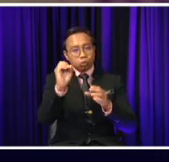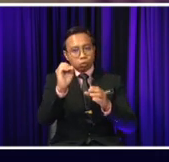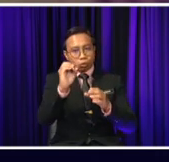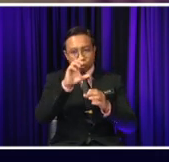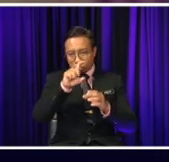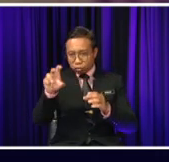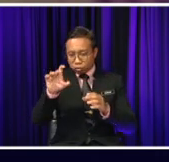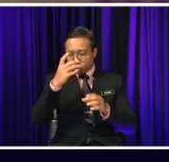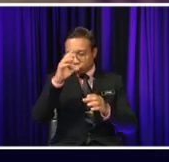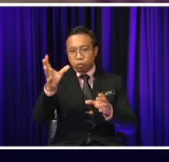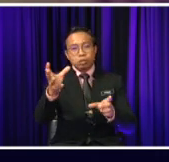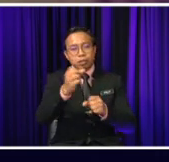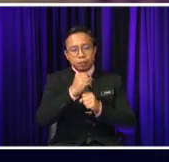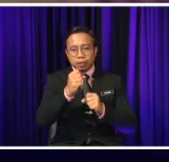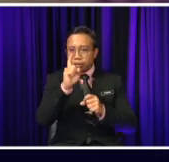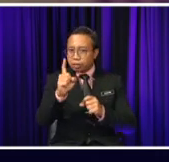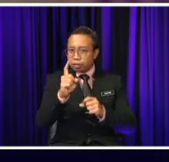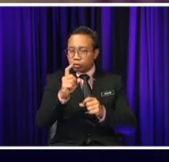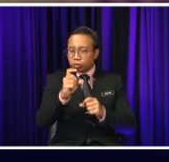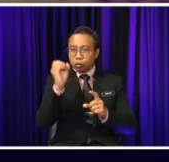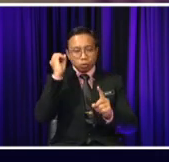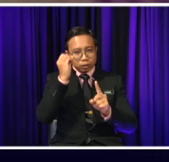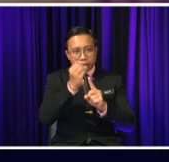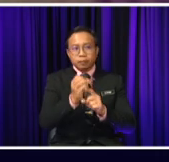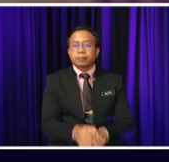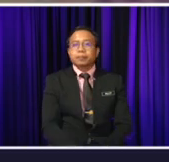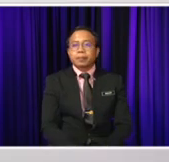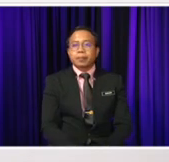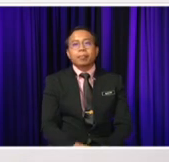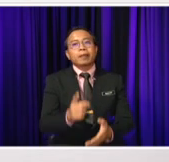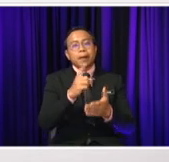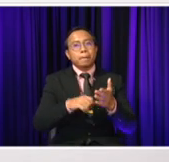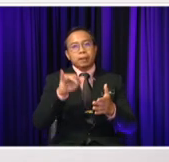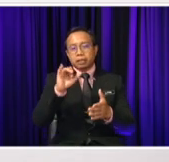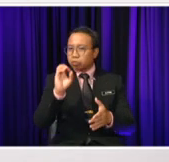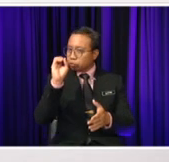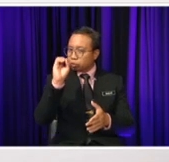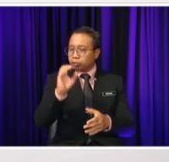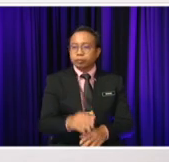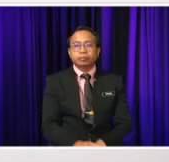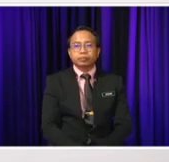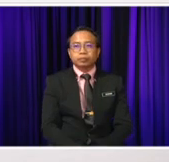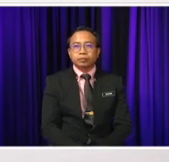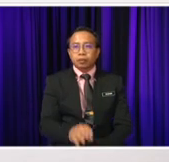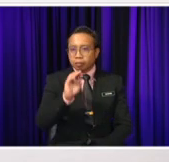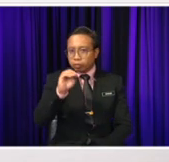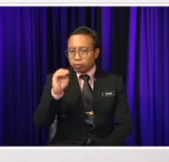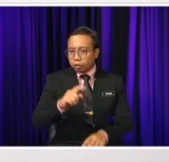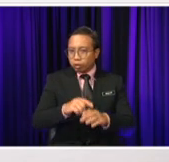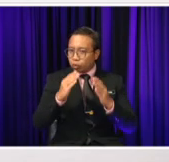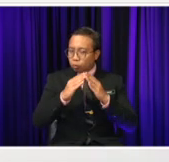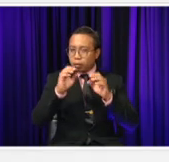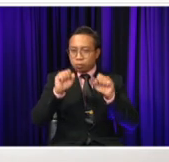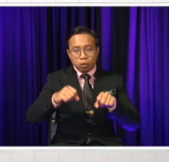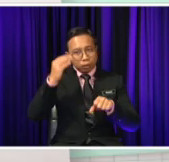mencapai sesuatu objektif apakah yang kosong nih Ada apa murid-murid rumah boleh